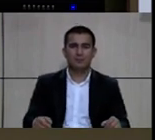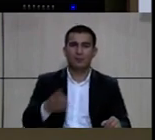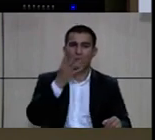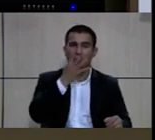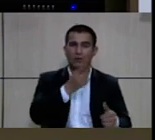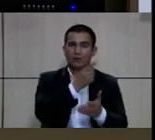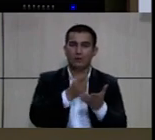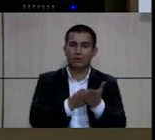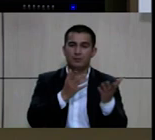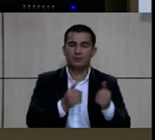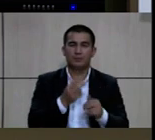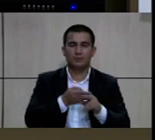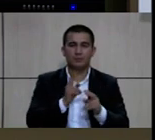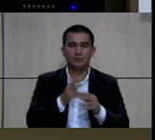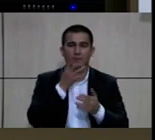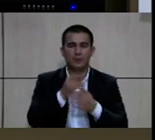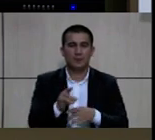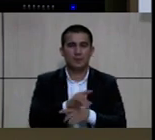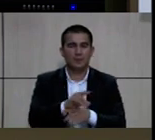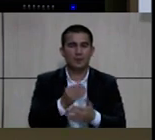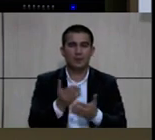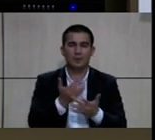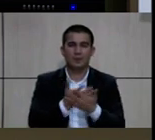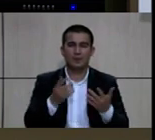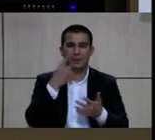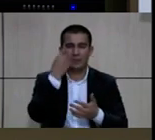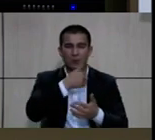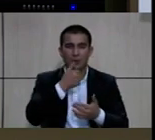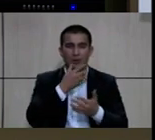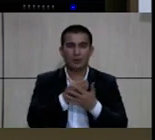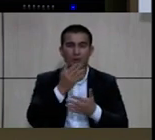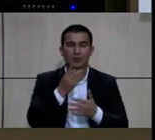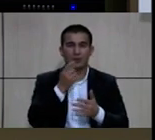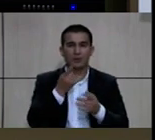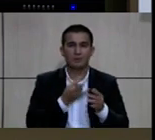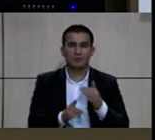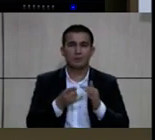4-chi savolimiz. Sichqonlar yiliga necha marta bolalaydi?